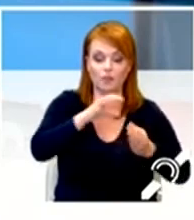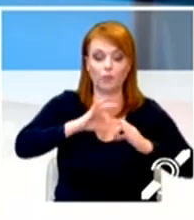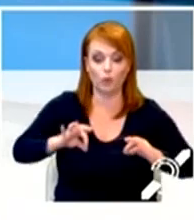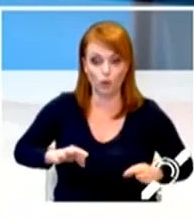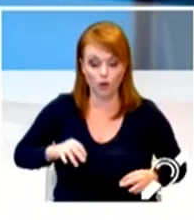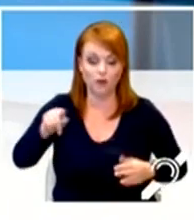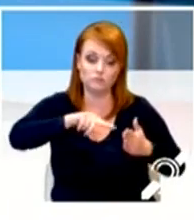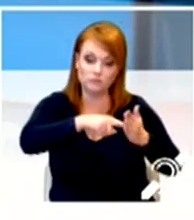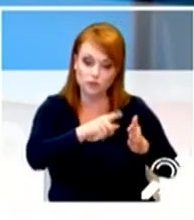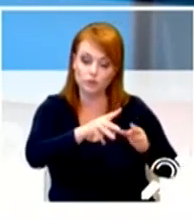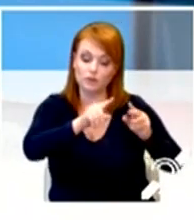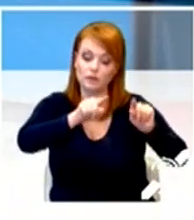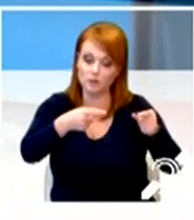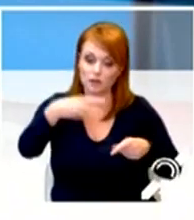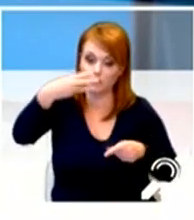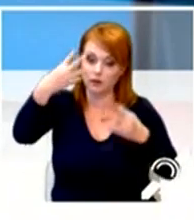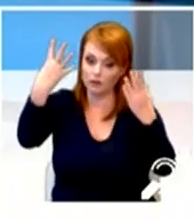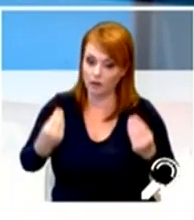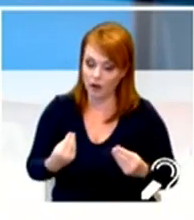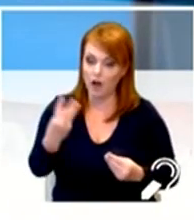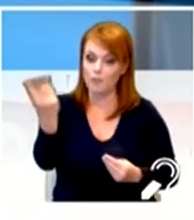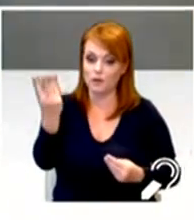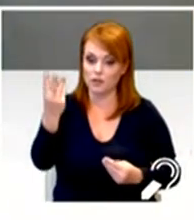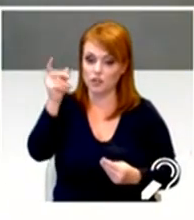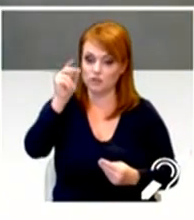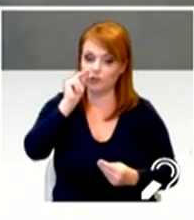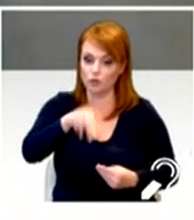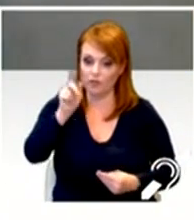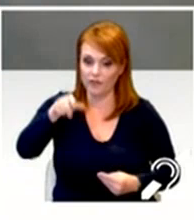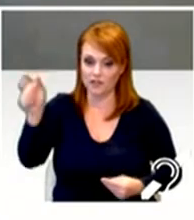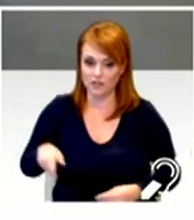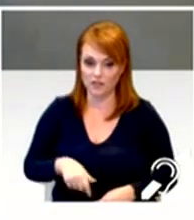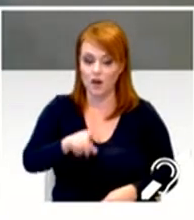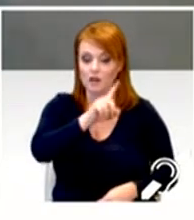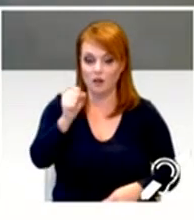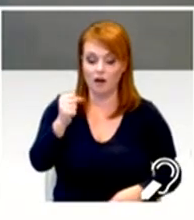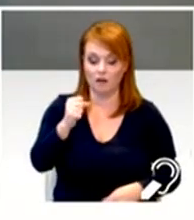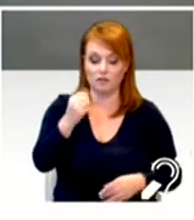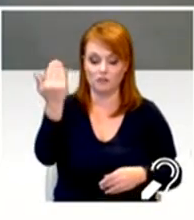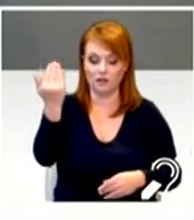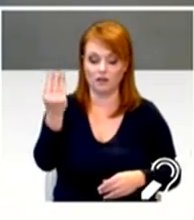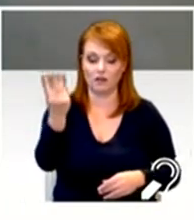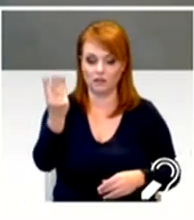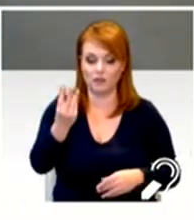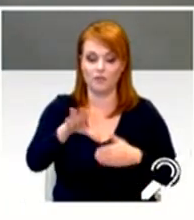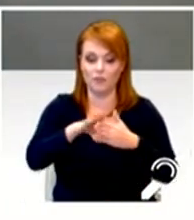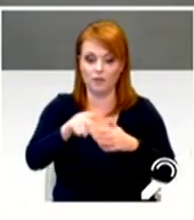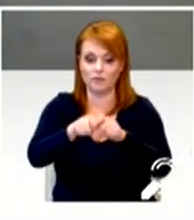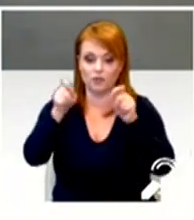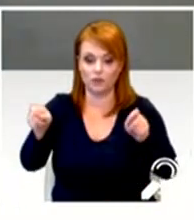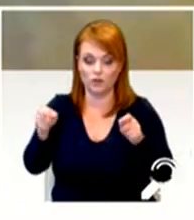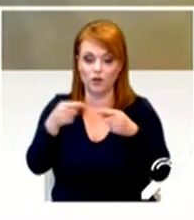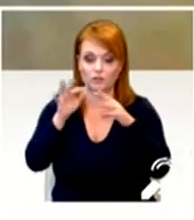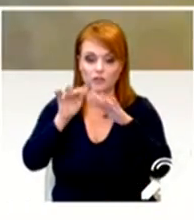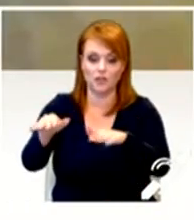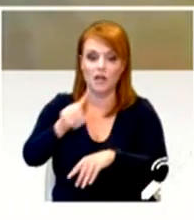de zile de arest în penitenciar pentru cei trei suspecți. Amintim că aceștia sunt cercetați penal pentru finanțarea ilegală a campaniei